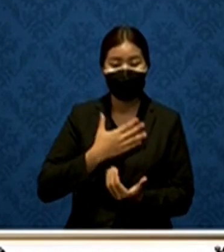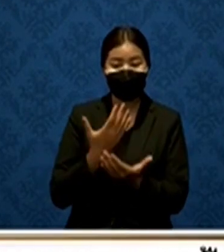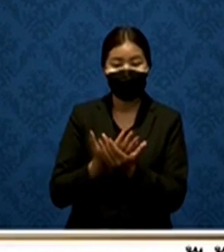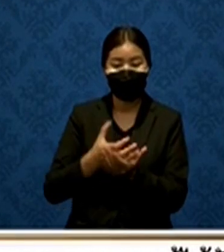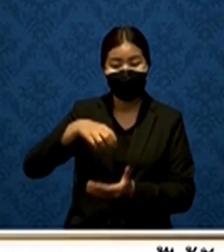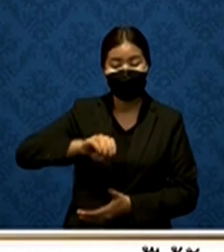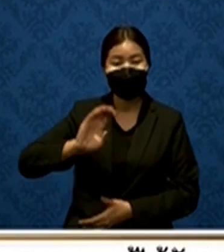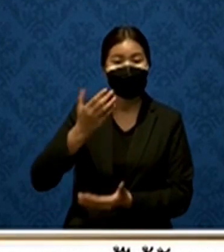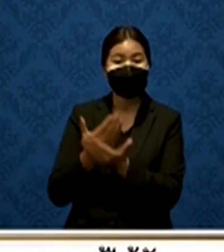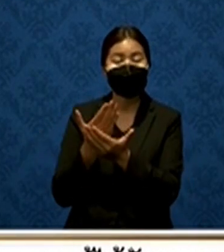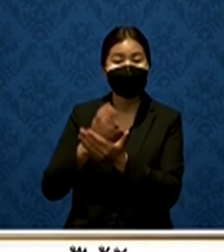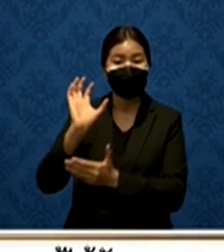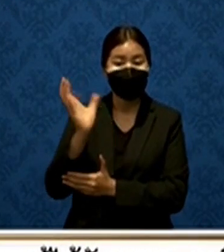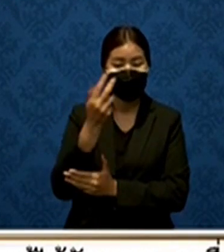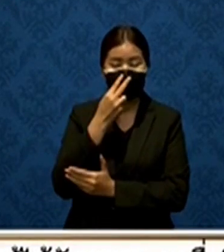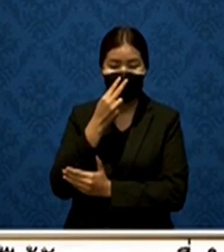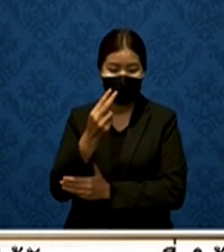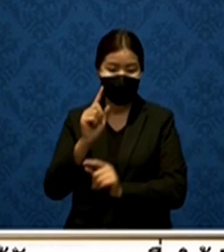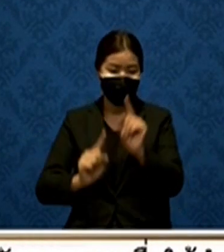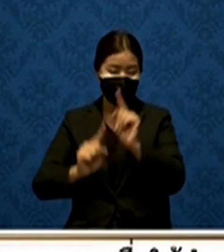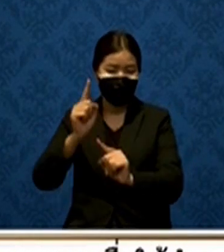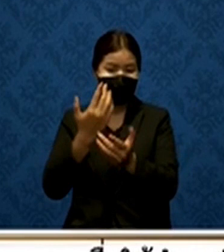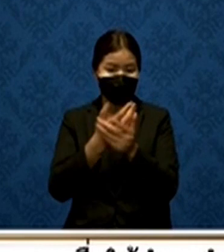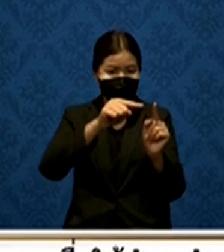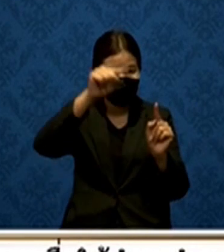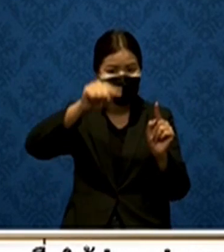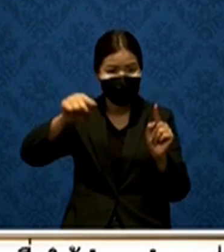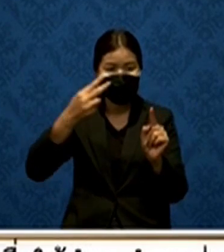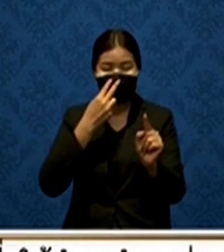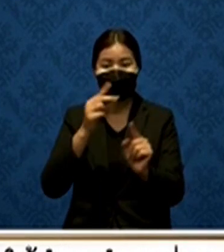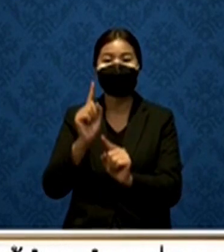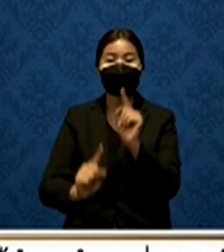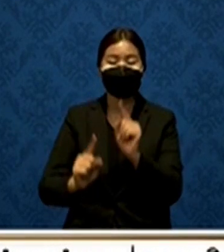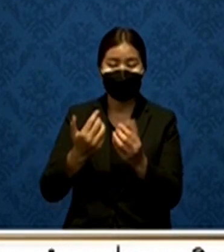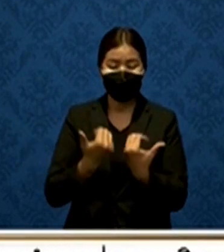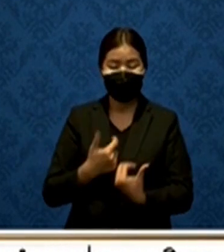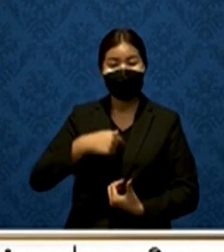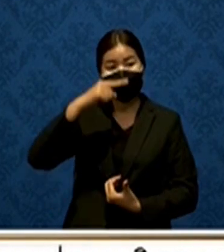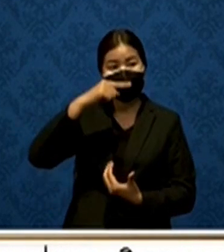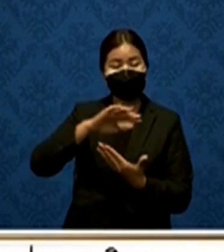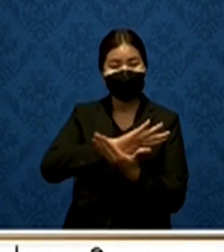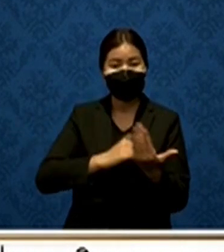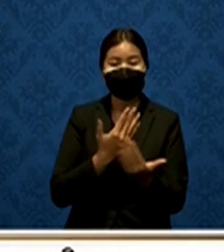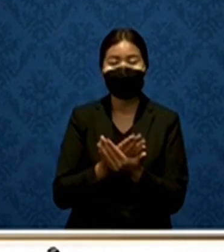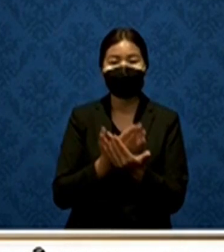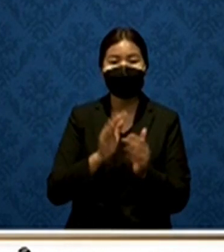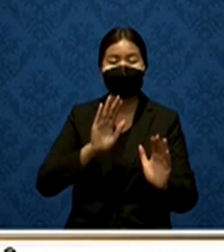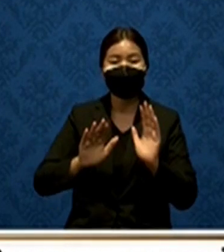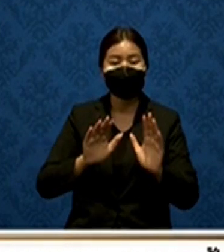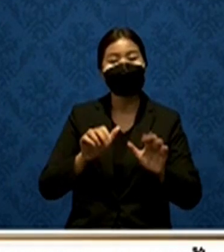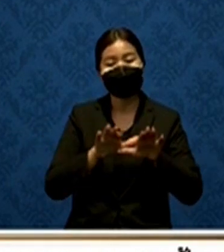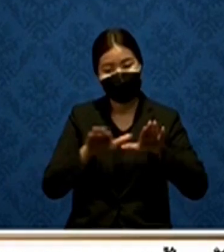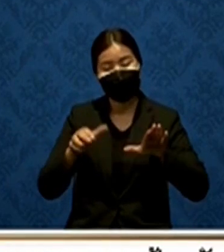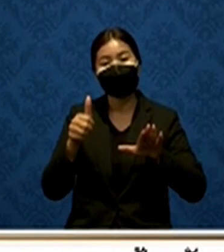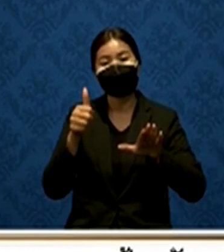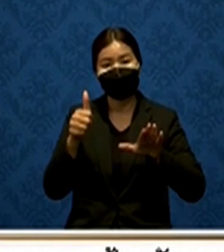เขาประเมินเพราฉะนั้นอันนี้ก็ถือว่าสำหรบประเทศไทยอัตราเงินเฟอรก็อยู่ในเกนด